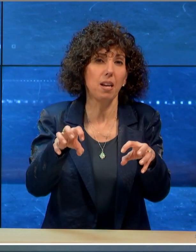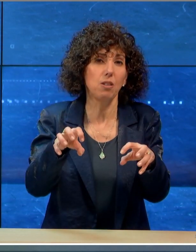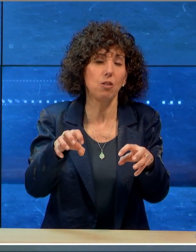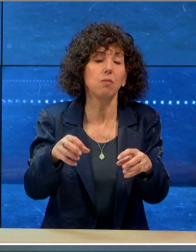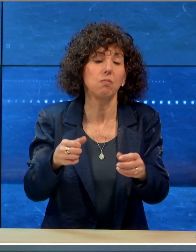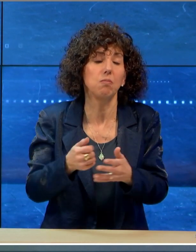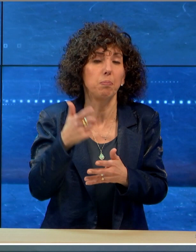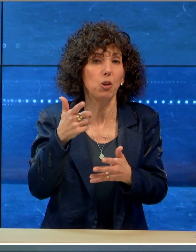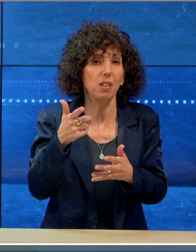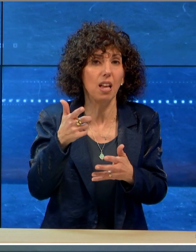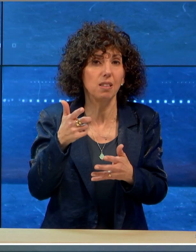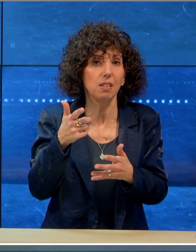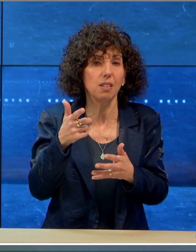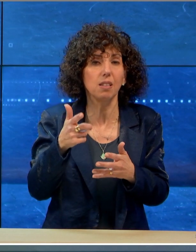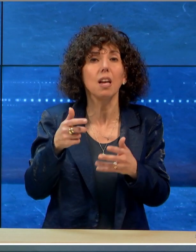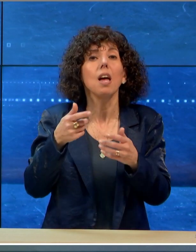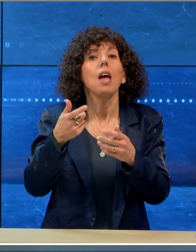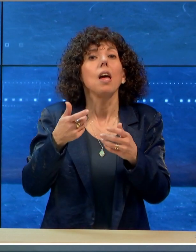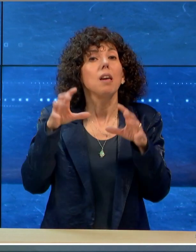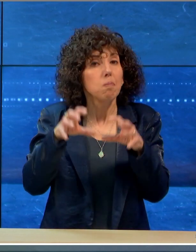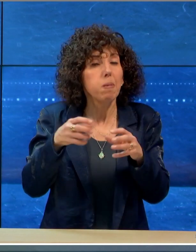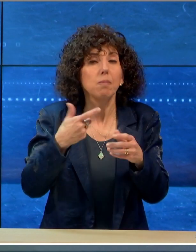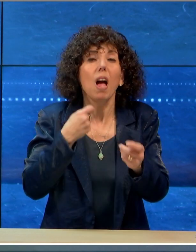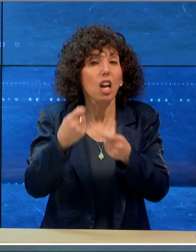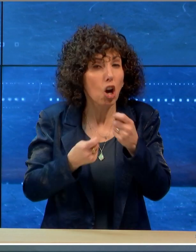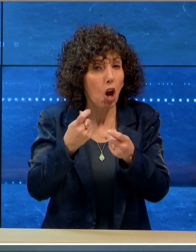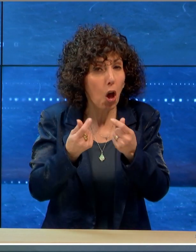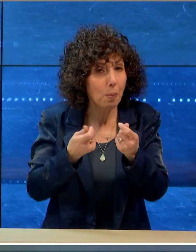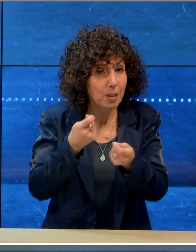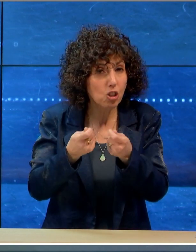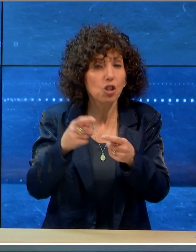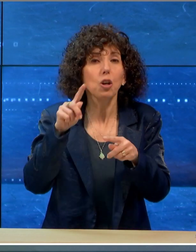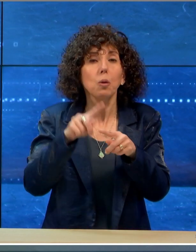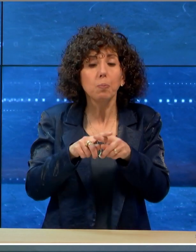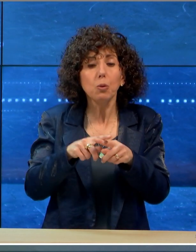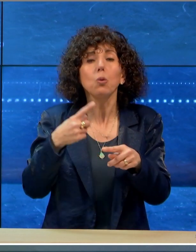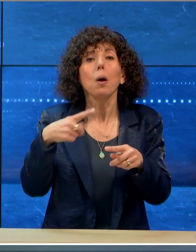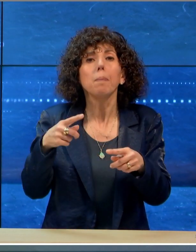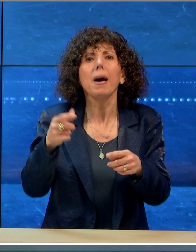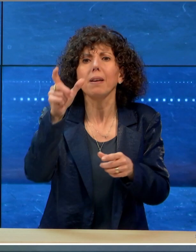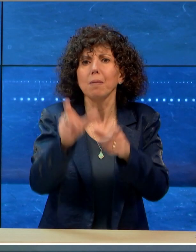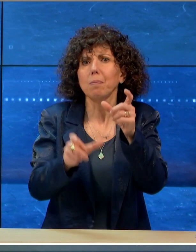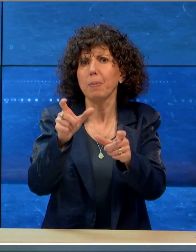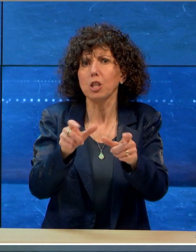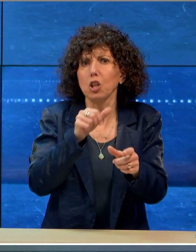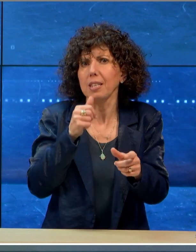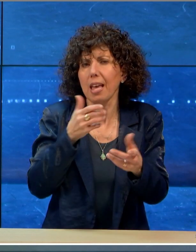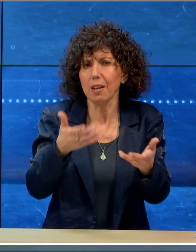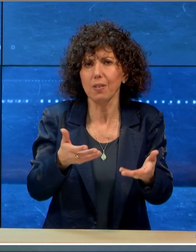importante sia in termini economici sia per l'Impiego di risorse